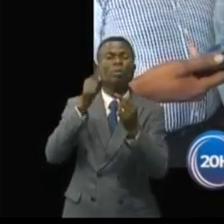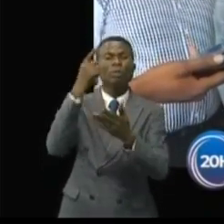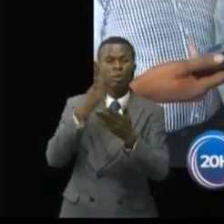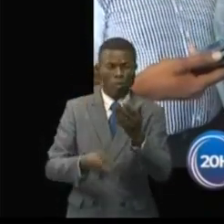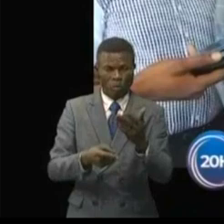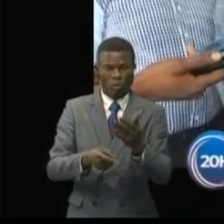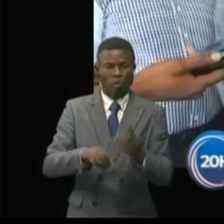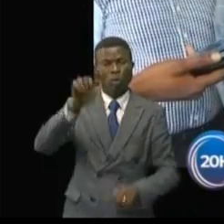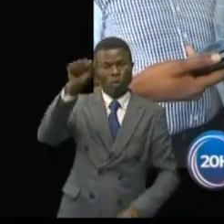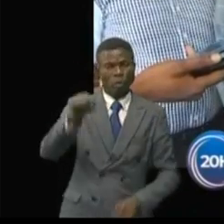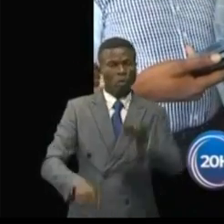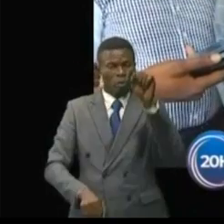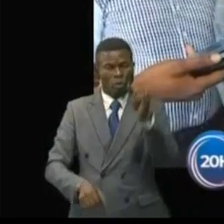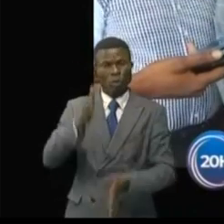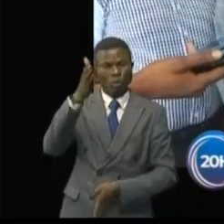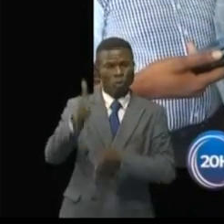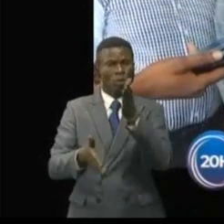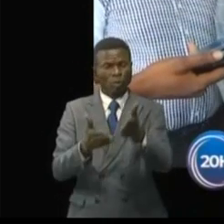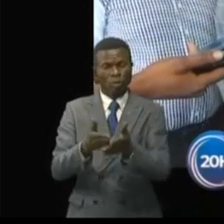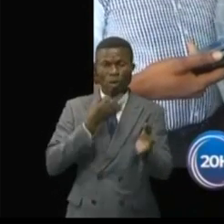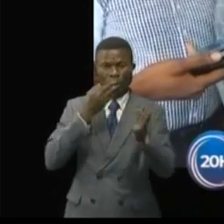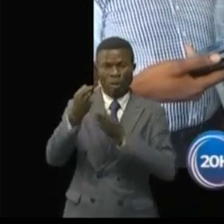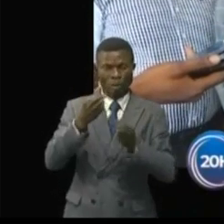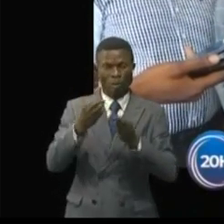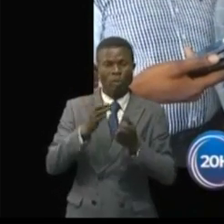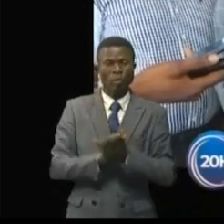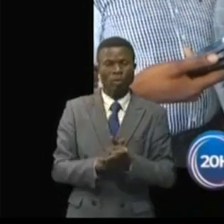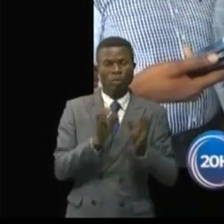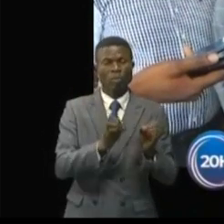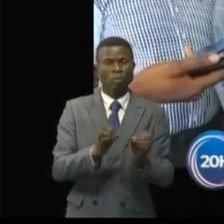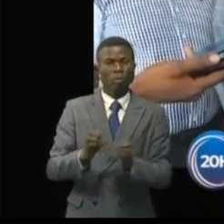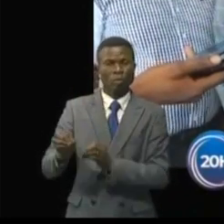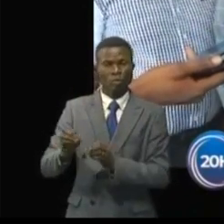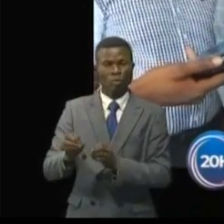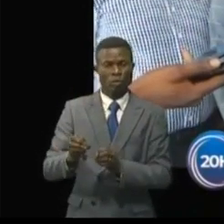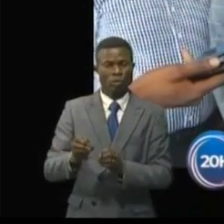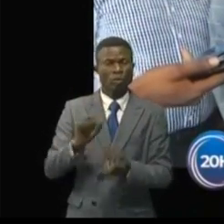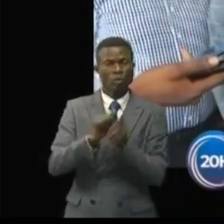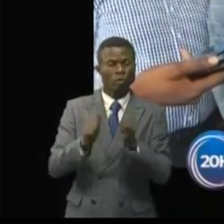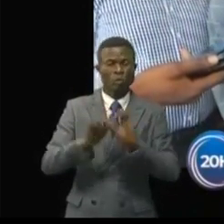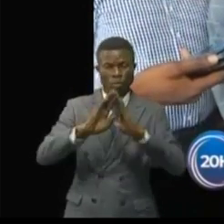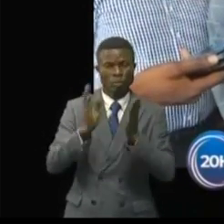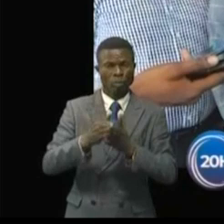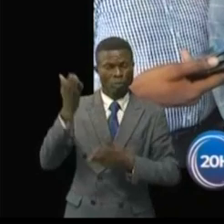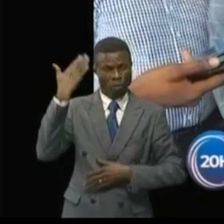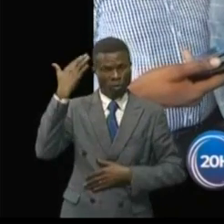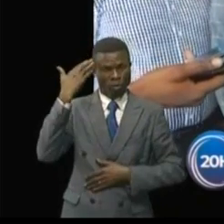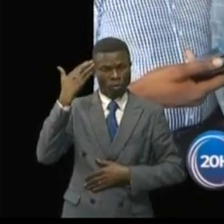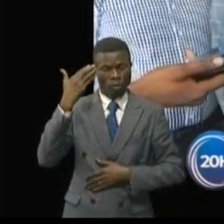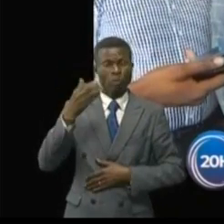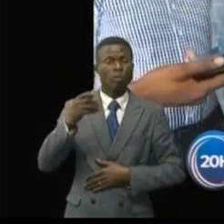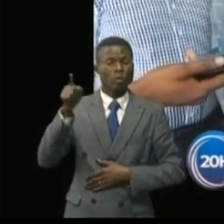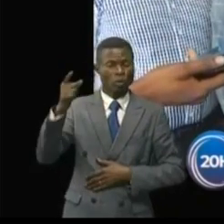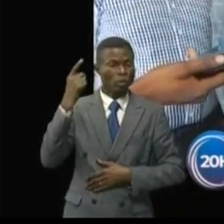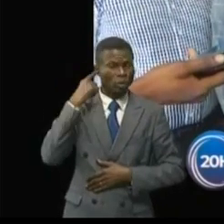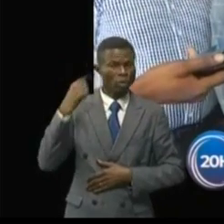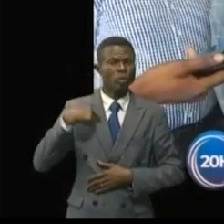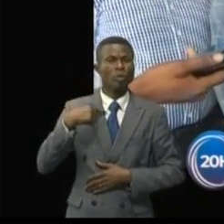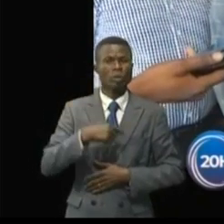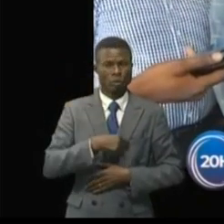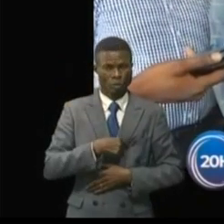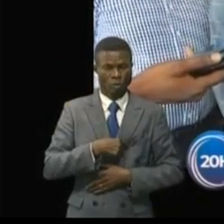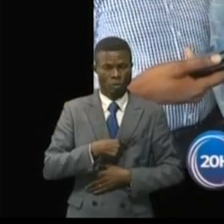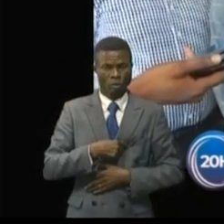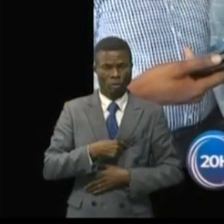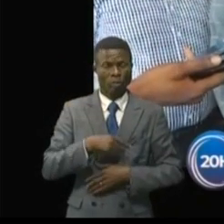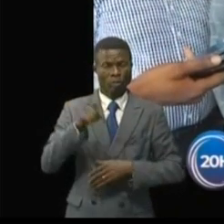marche. Nous lui avons expliqué le déroulé de tous les événements. Il a été très attentif, et lui,